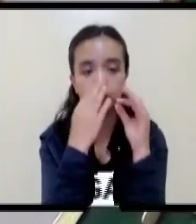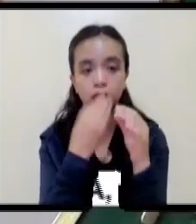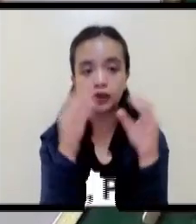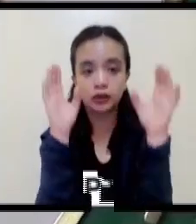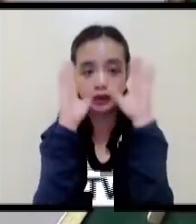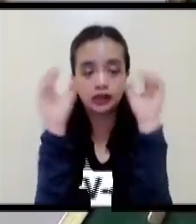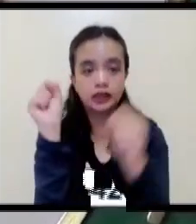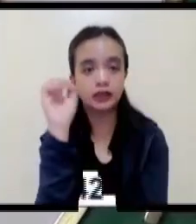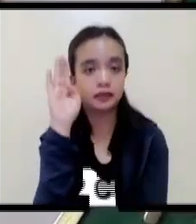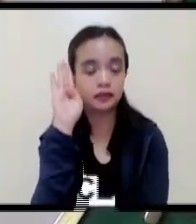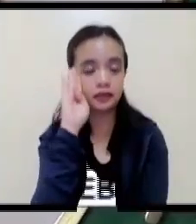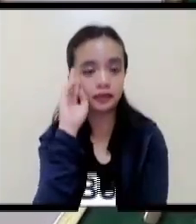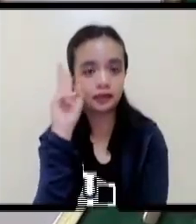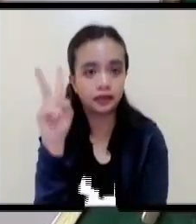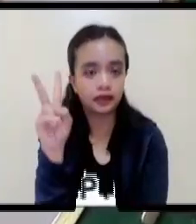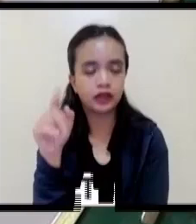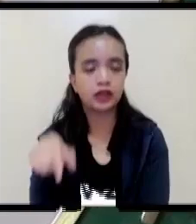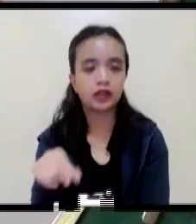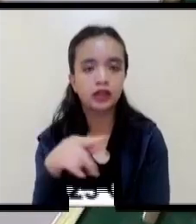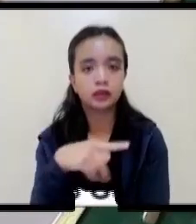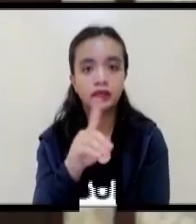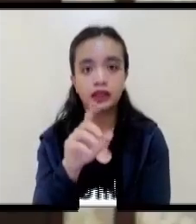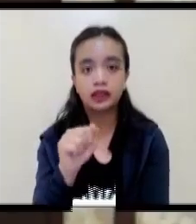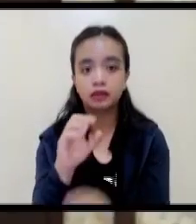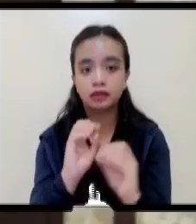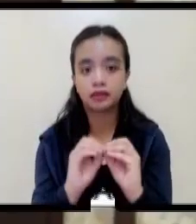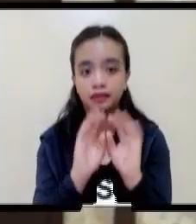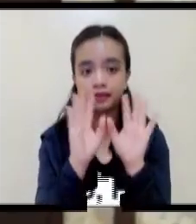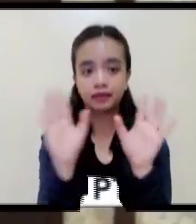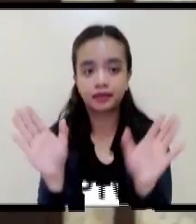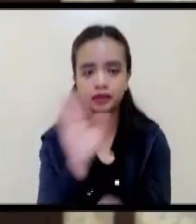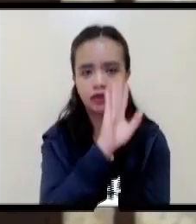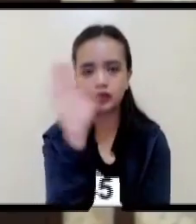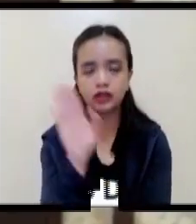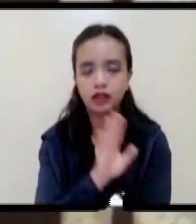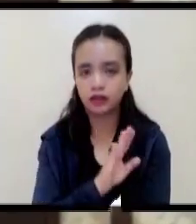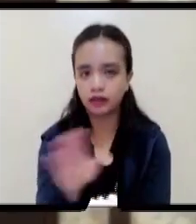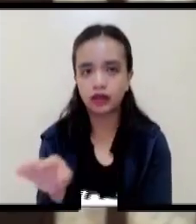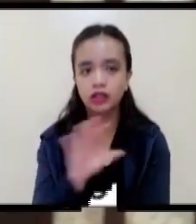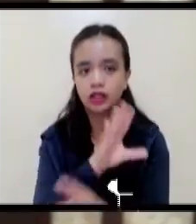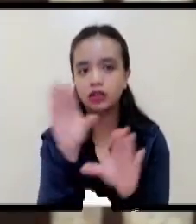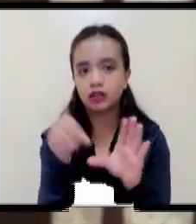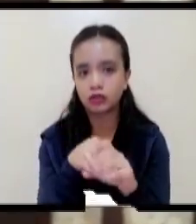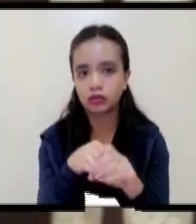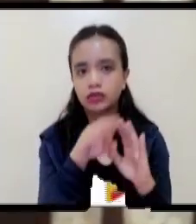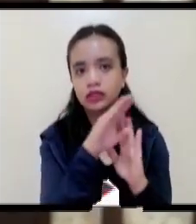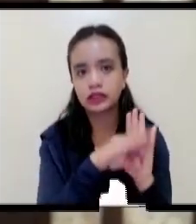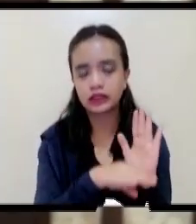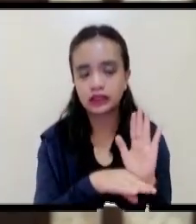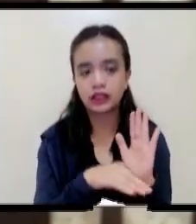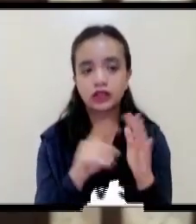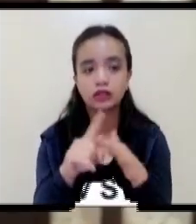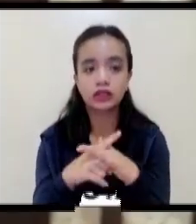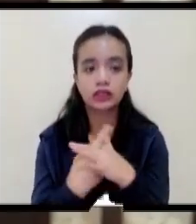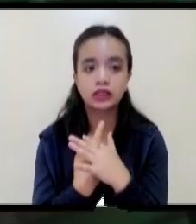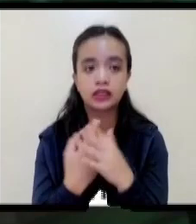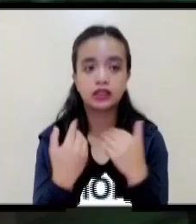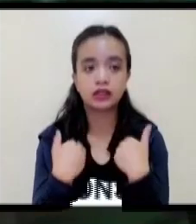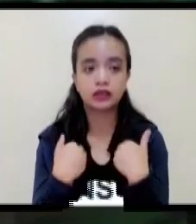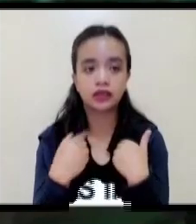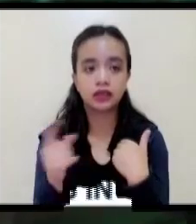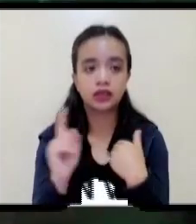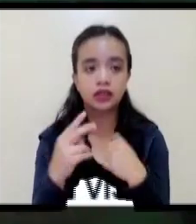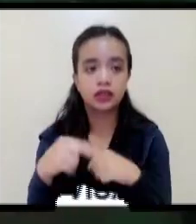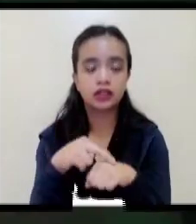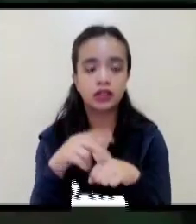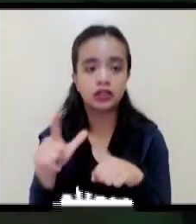Jr. Nilinaw ng PDEA, hindi kailanman napabilang ang Pangulo rito mula nang magkaroon ng National Drug Information System